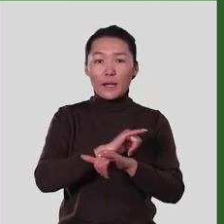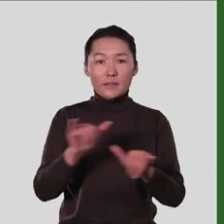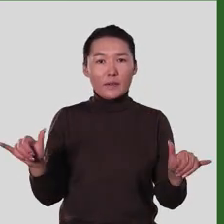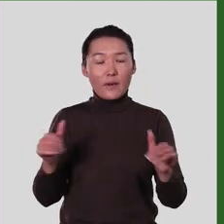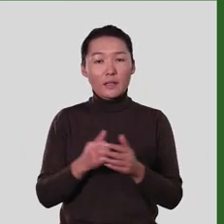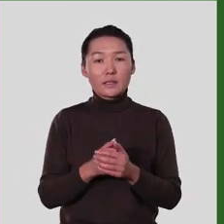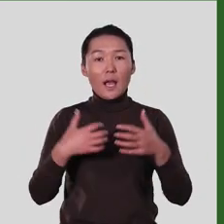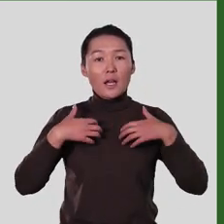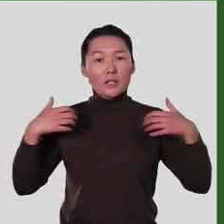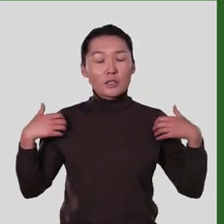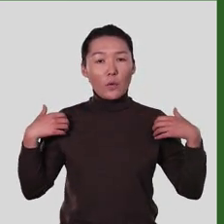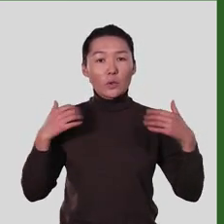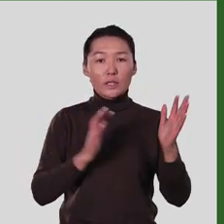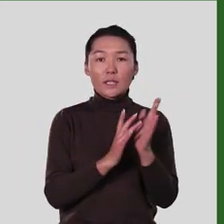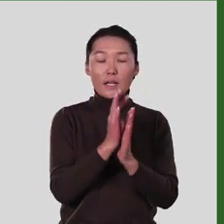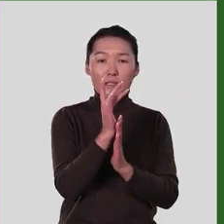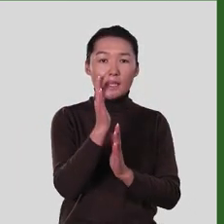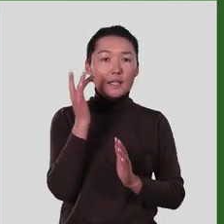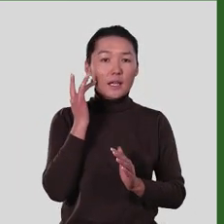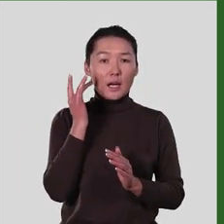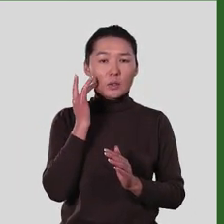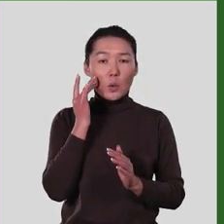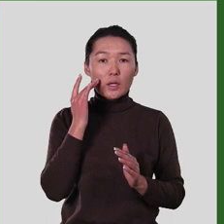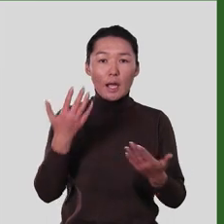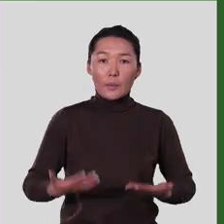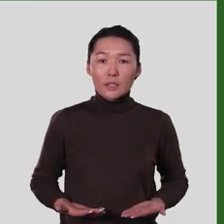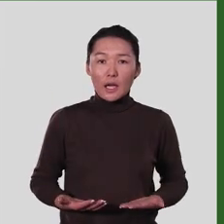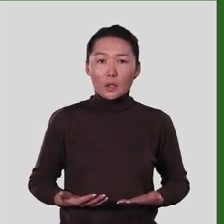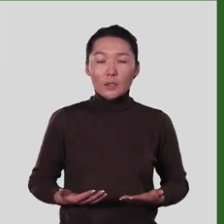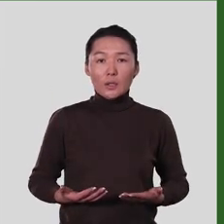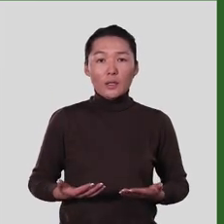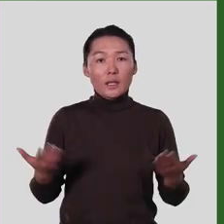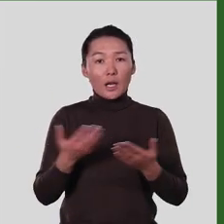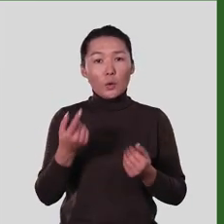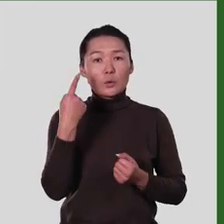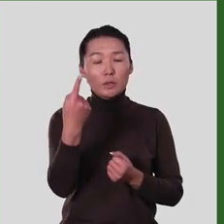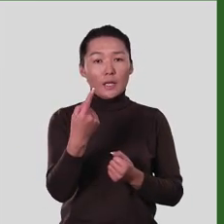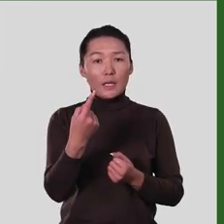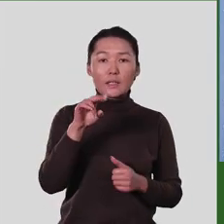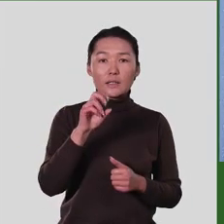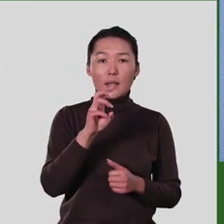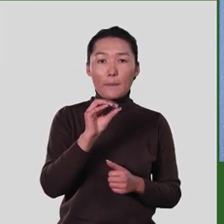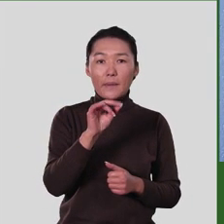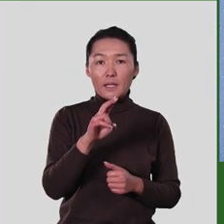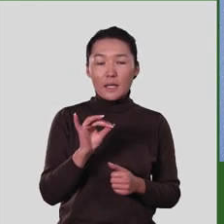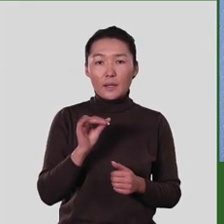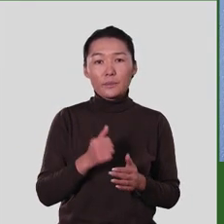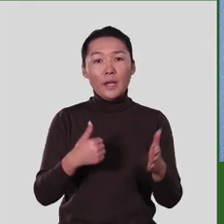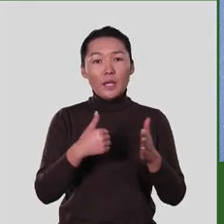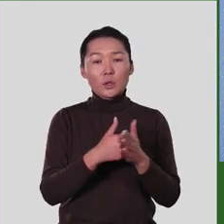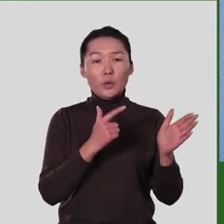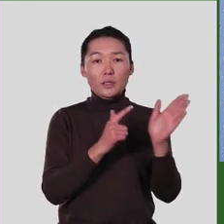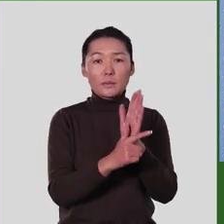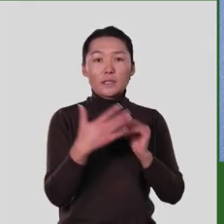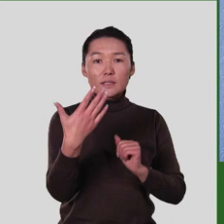растения, которые обитают на одной какой-либо территории, называют эндемиками. До